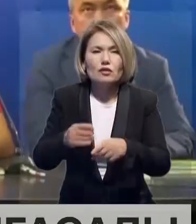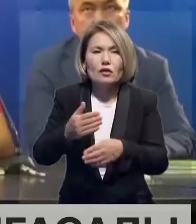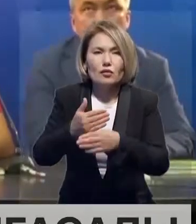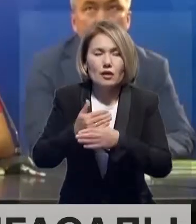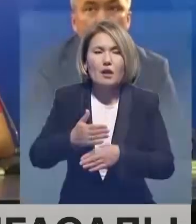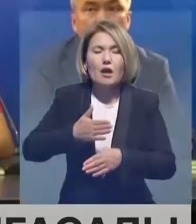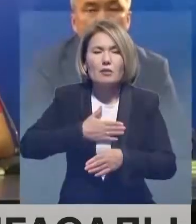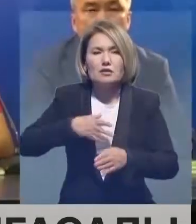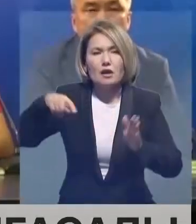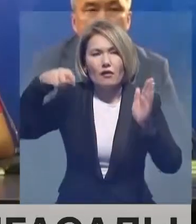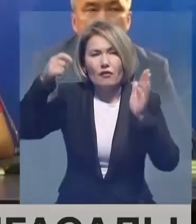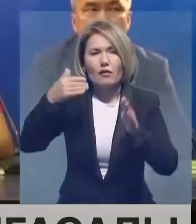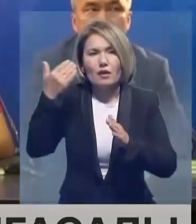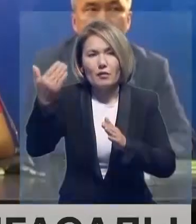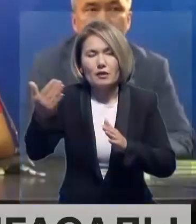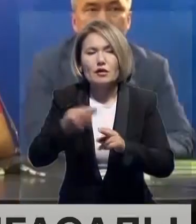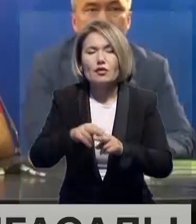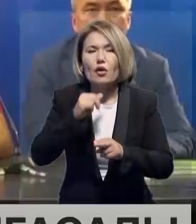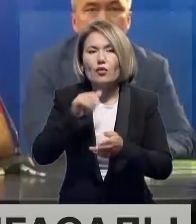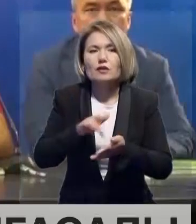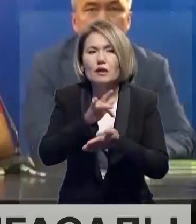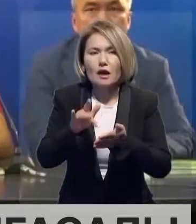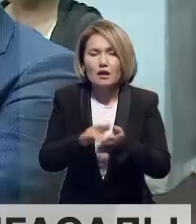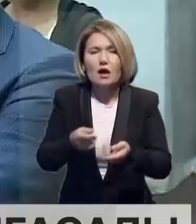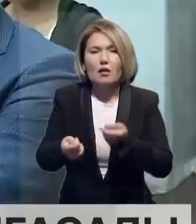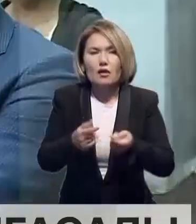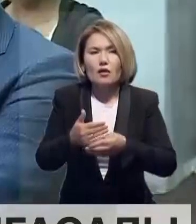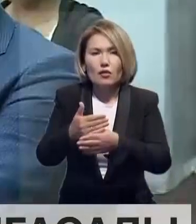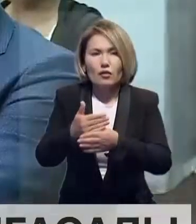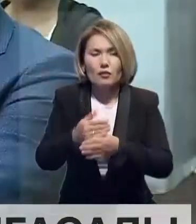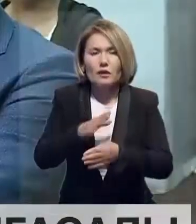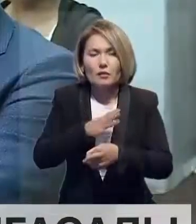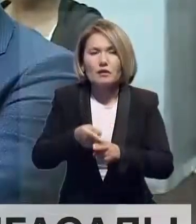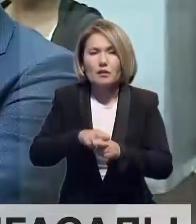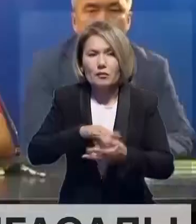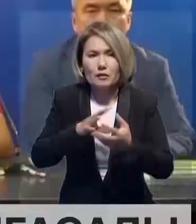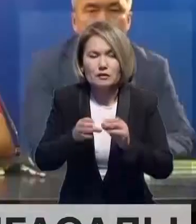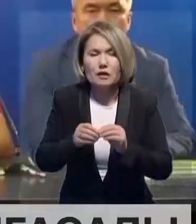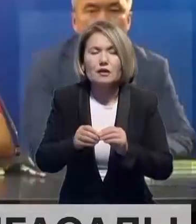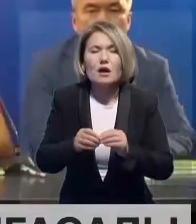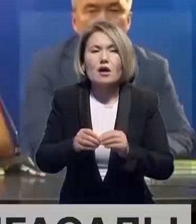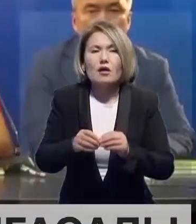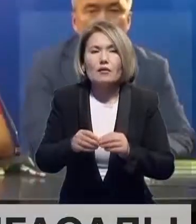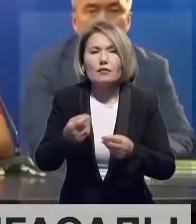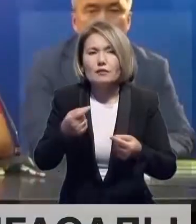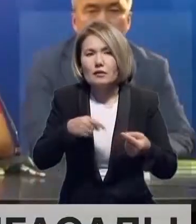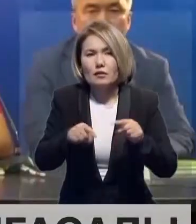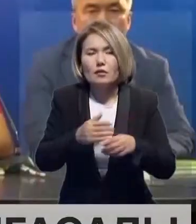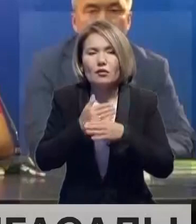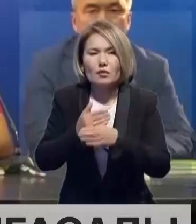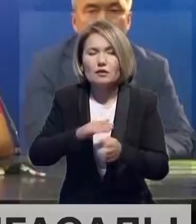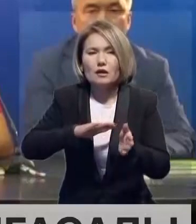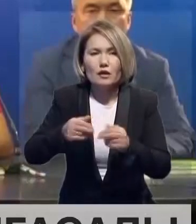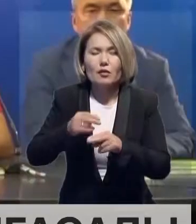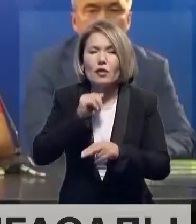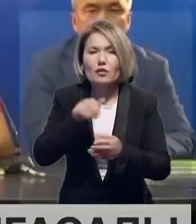біздің туындымыз сіздер жақта түсірілсе деген сияқты ұсынысын білдіріп, бұл кісілер бізді жан жақтан қолдап, бізге демеу көрсеткеннен кейін біз